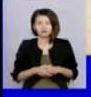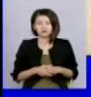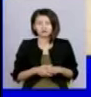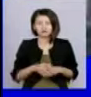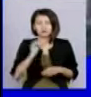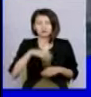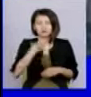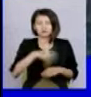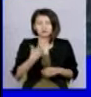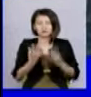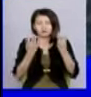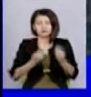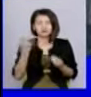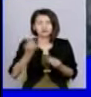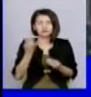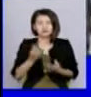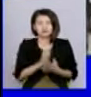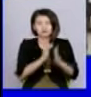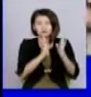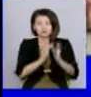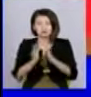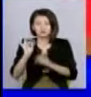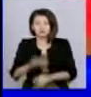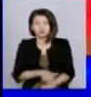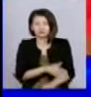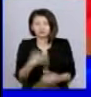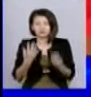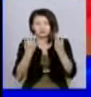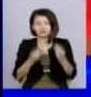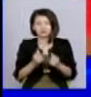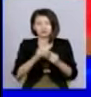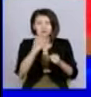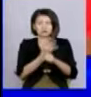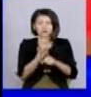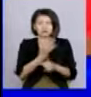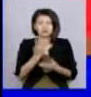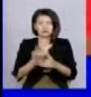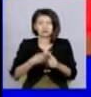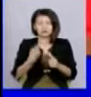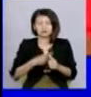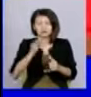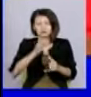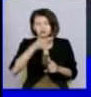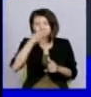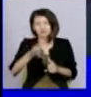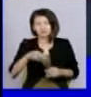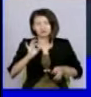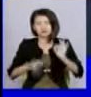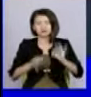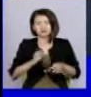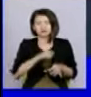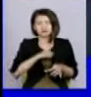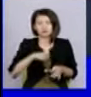Журналистика қызығымен шыжығы қатар жүретін мамандық бүгінде бұл саланы төртінші билік деп атайды. Жөні ақ, өйткені бұқаралық ақпарат көздері